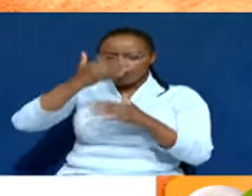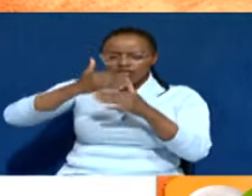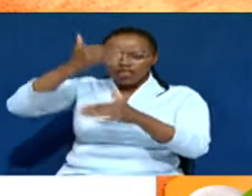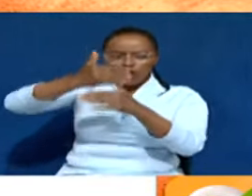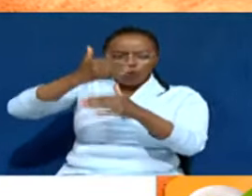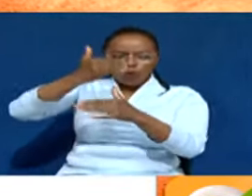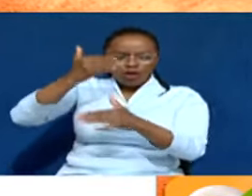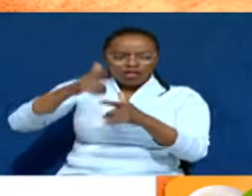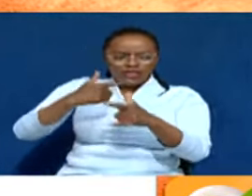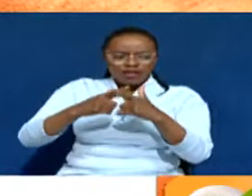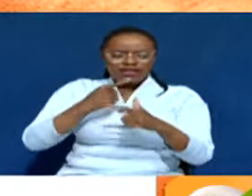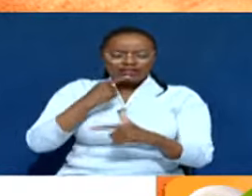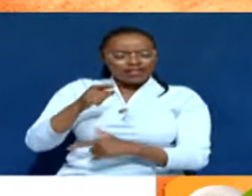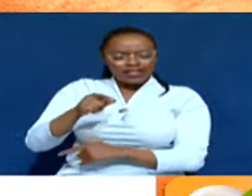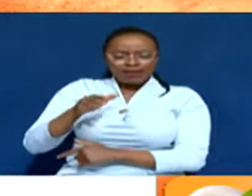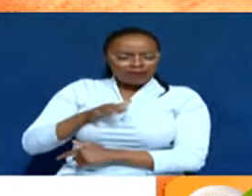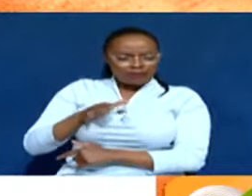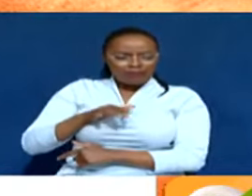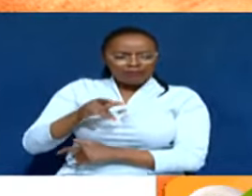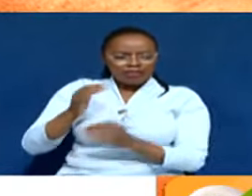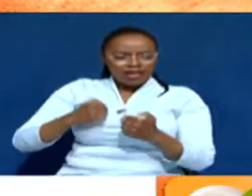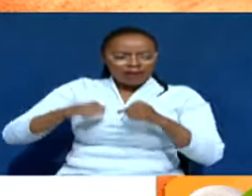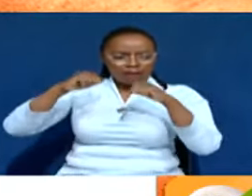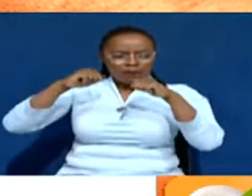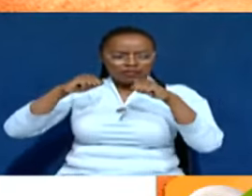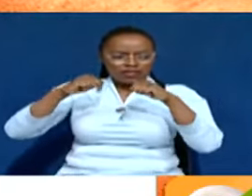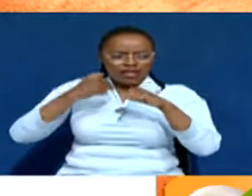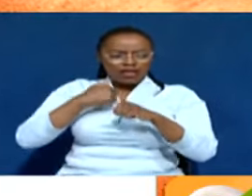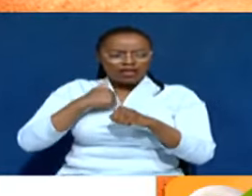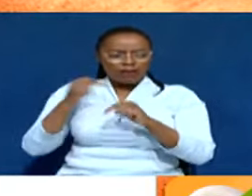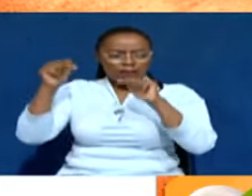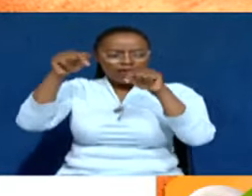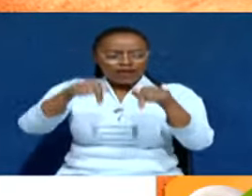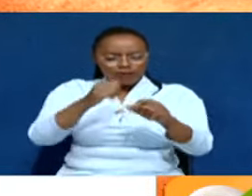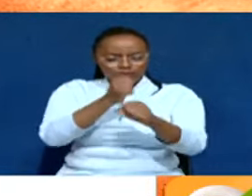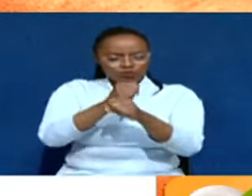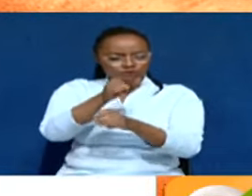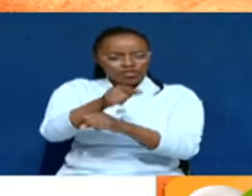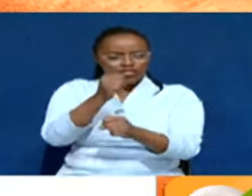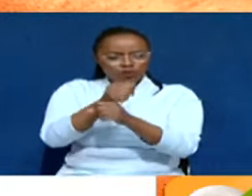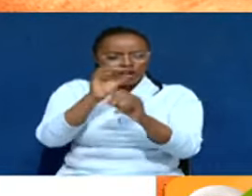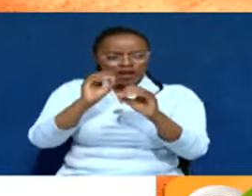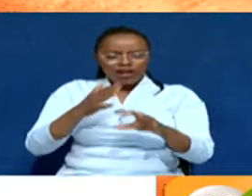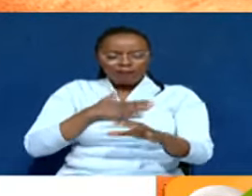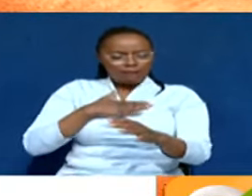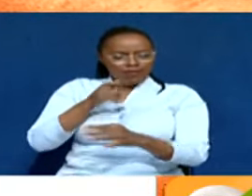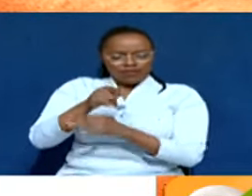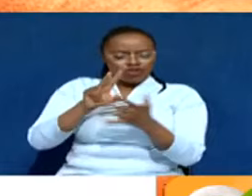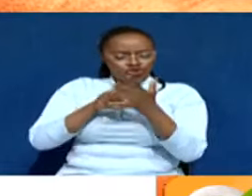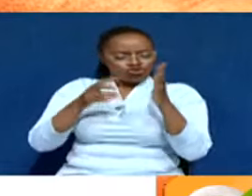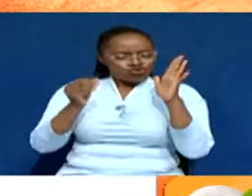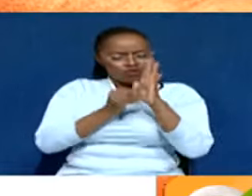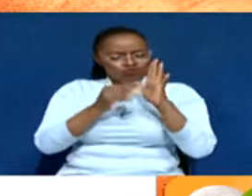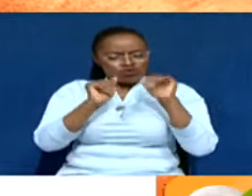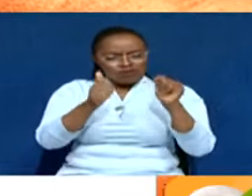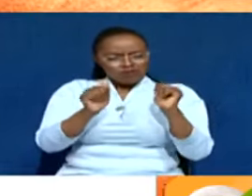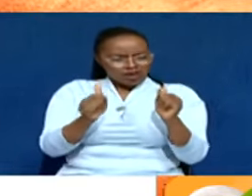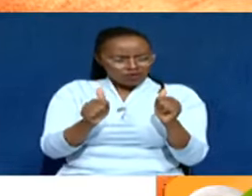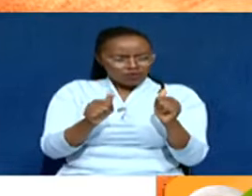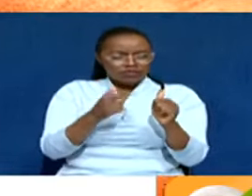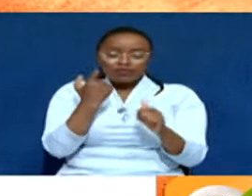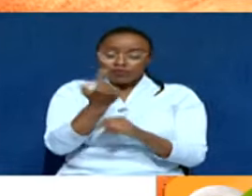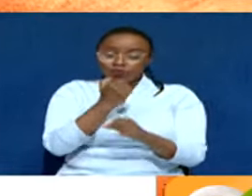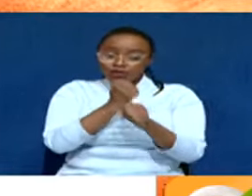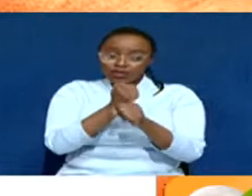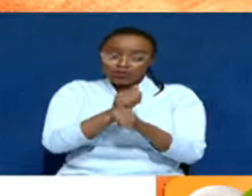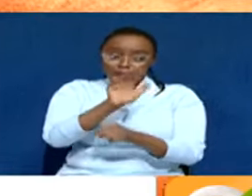nilianza kuambia madam, I did not come here to do this one. This one is not part of my work. My work is just to look